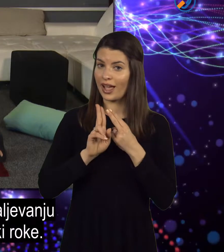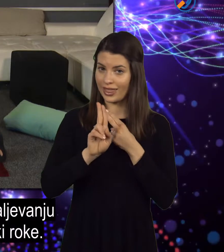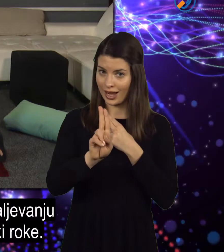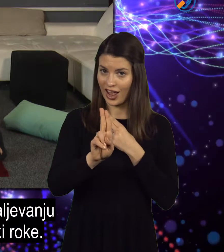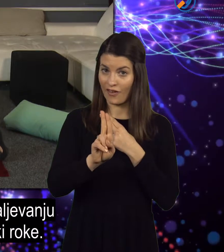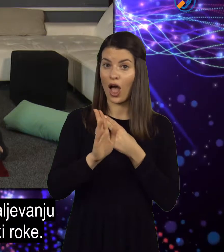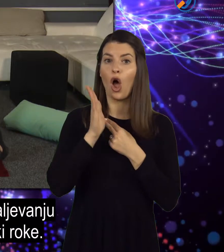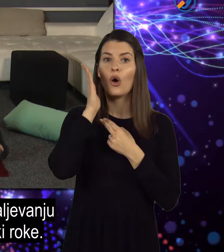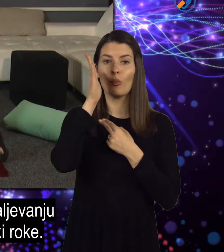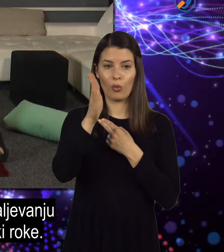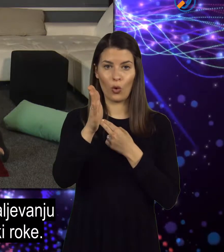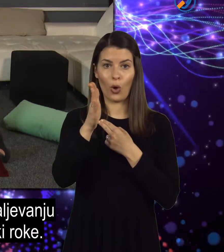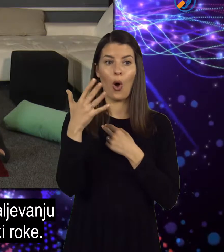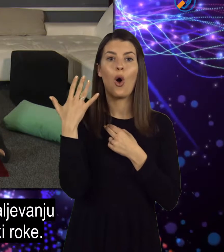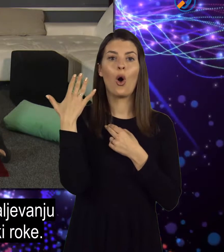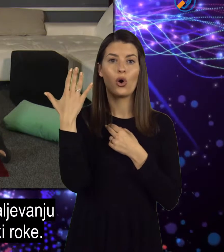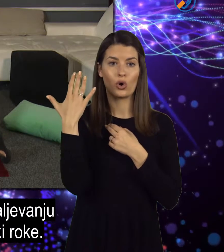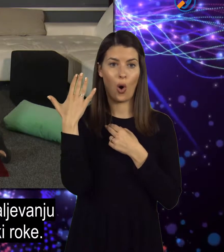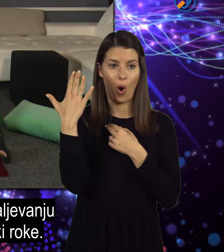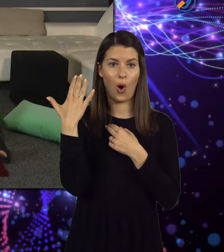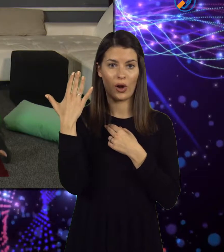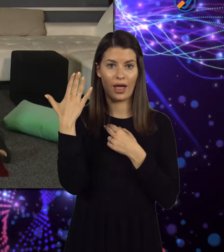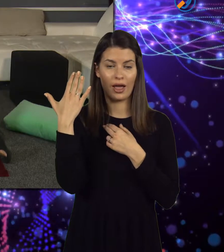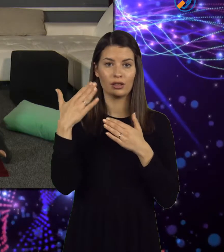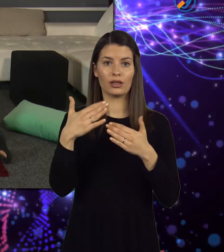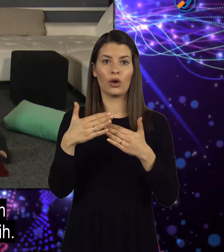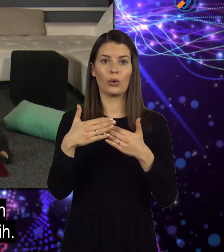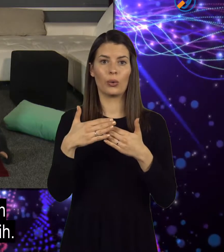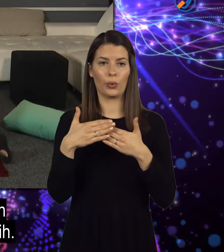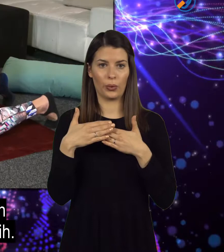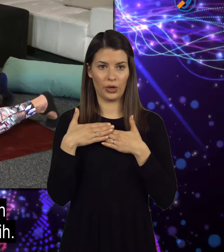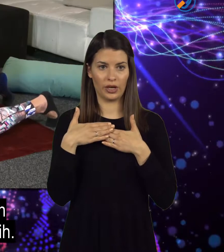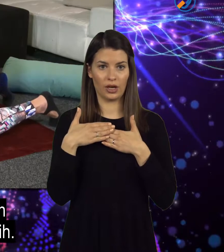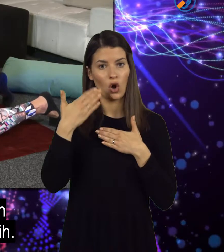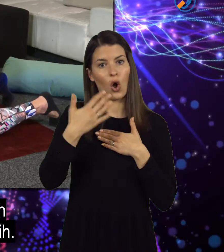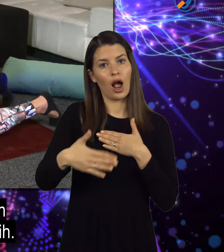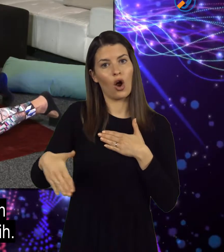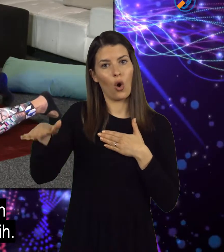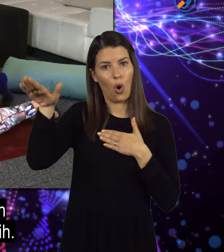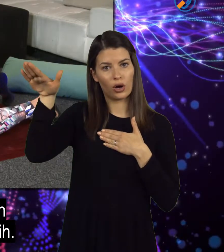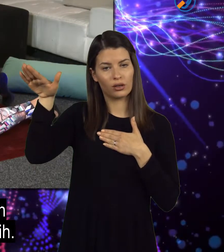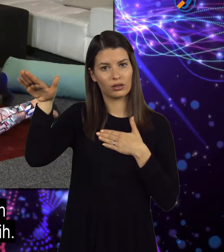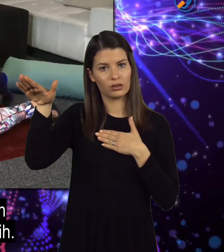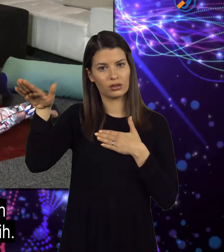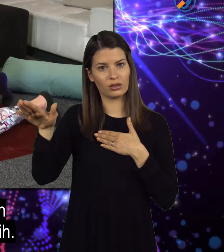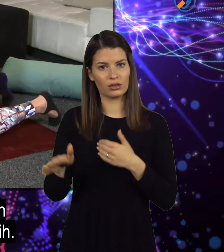Zdaj pa v nadaljevanju sledijo odmiki roke. Torej na izdih